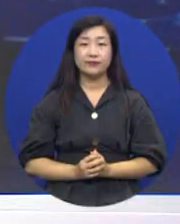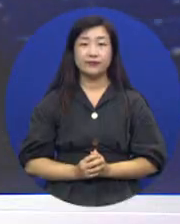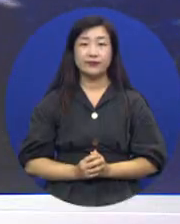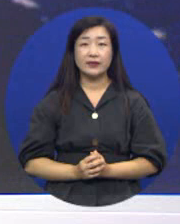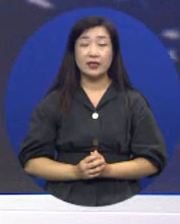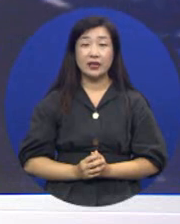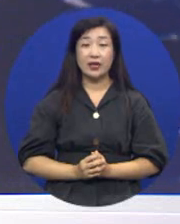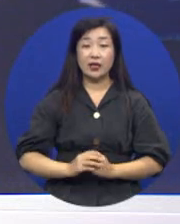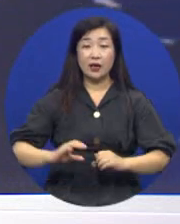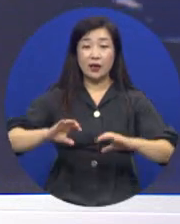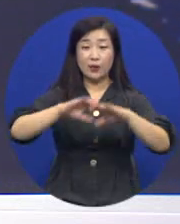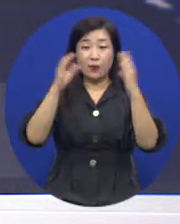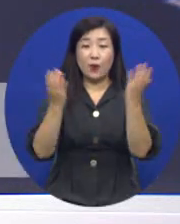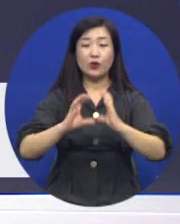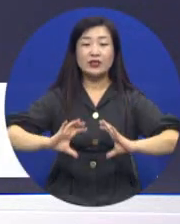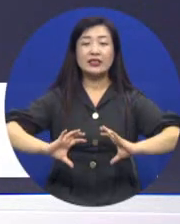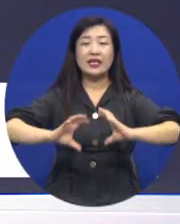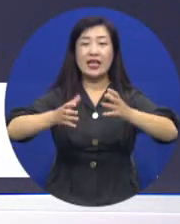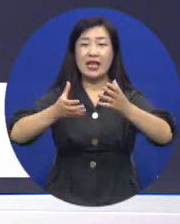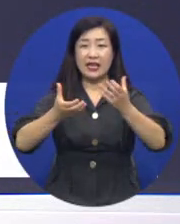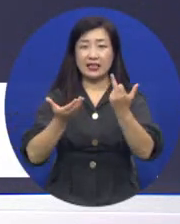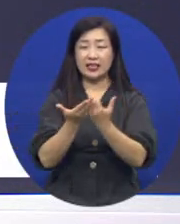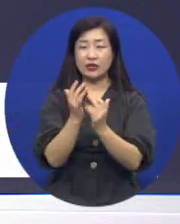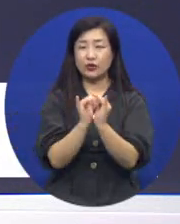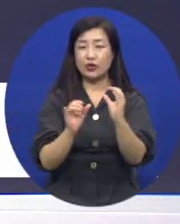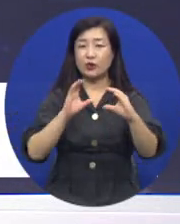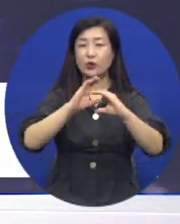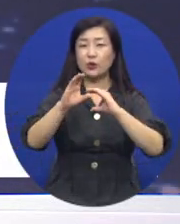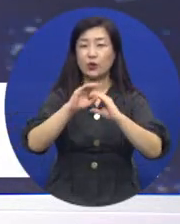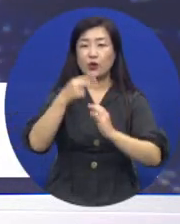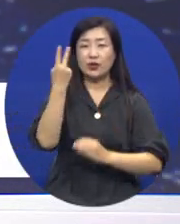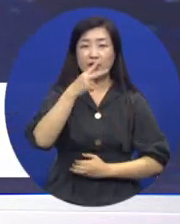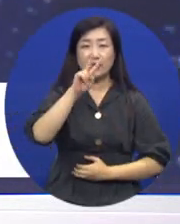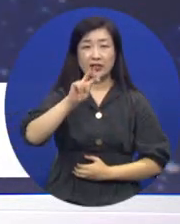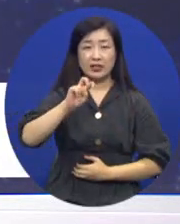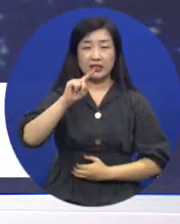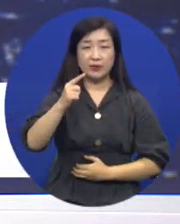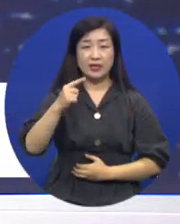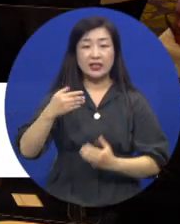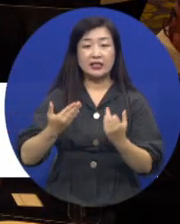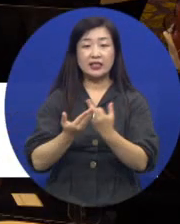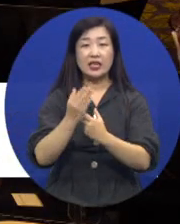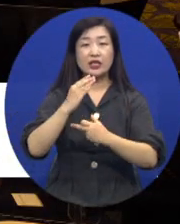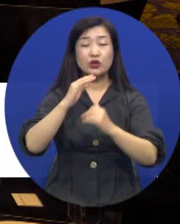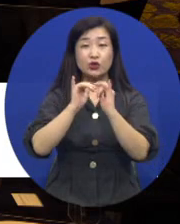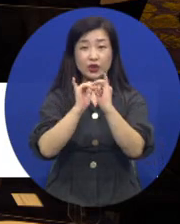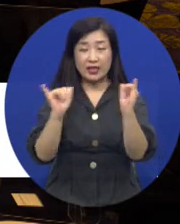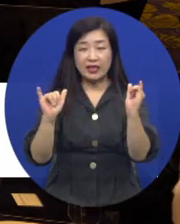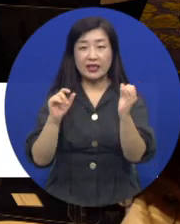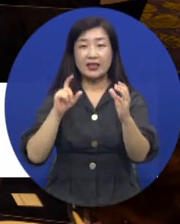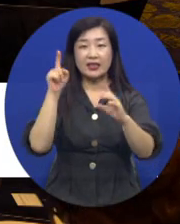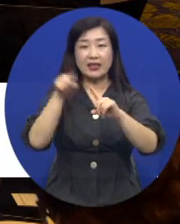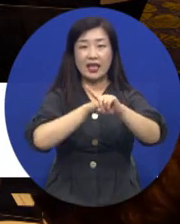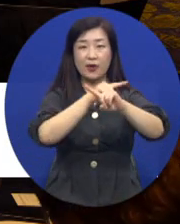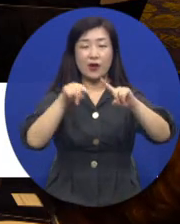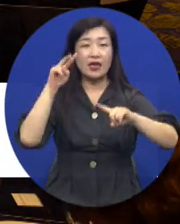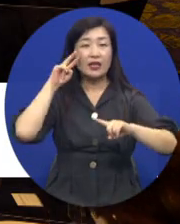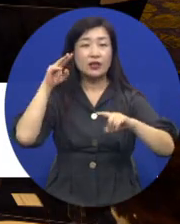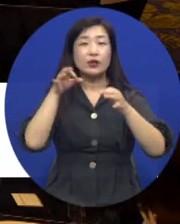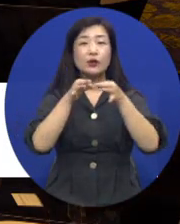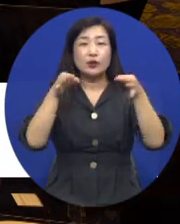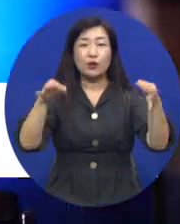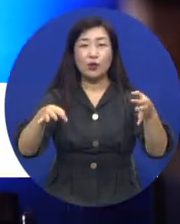전 세계 제주인의 소통과 화합을 위한 2021 세계 제주인 대회가 오늘부터 이틀 동안의